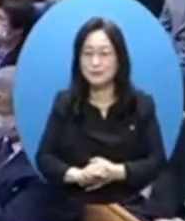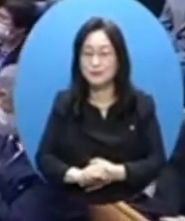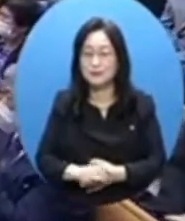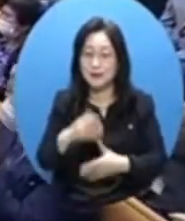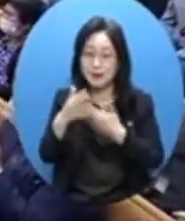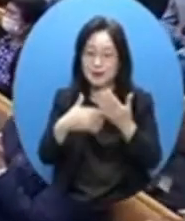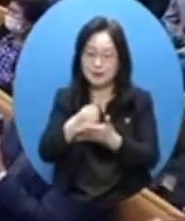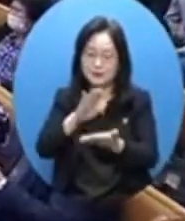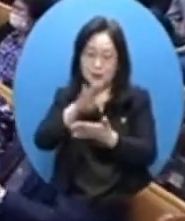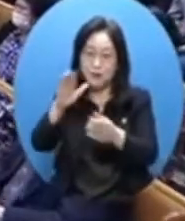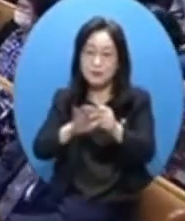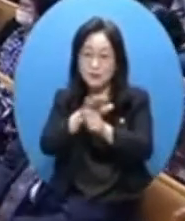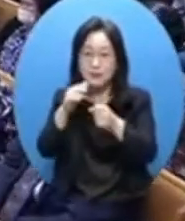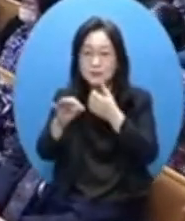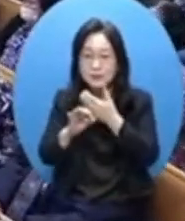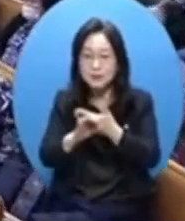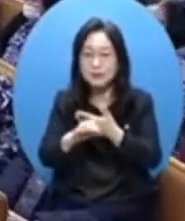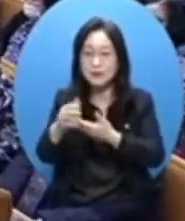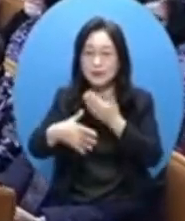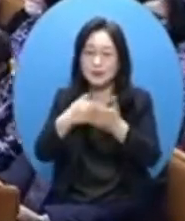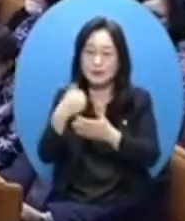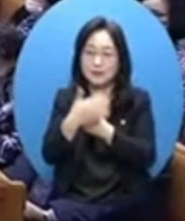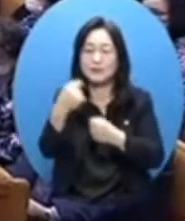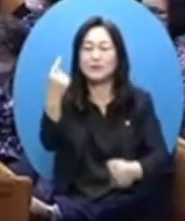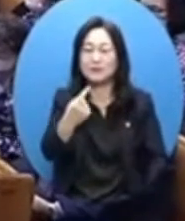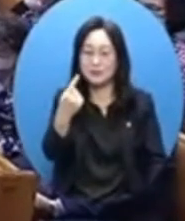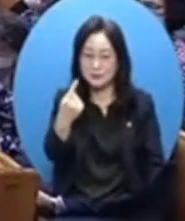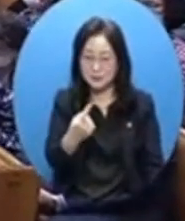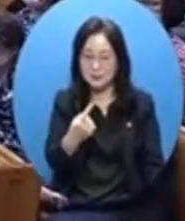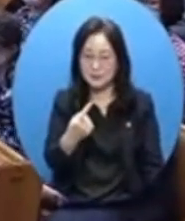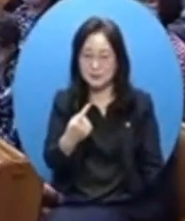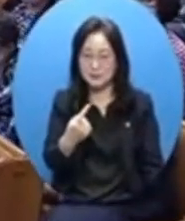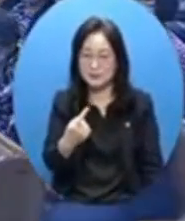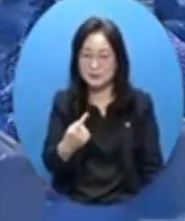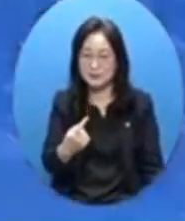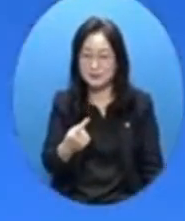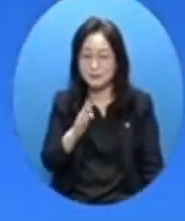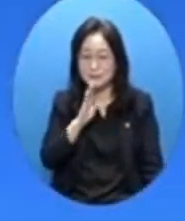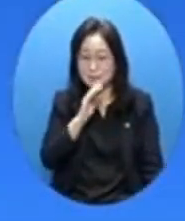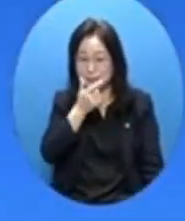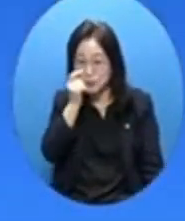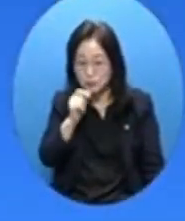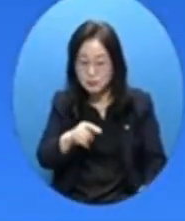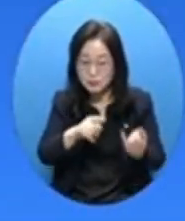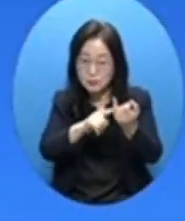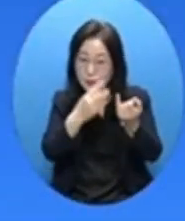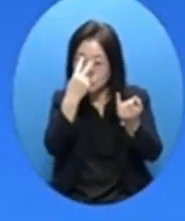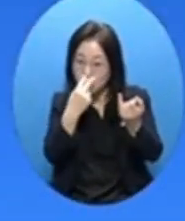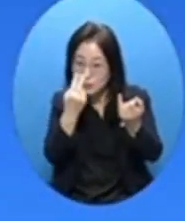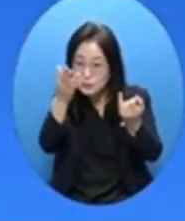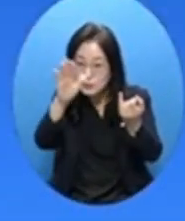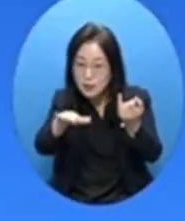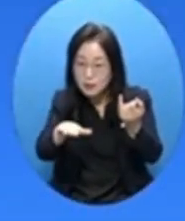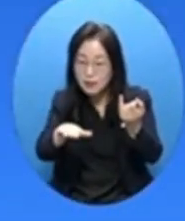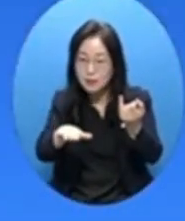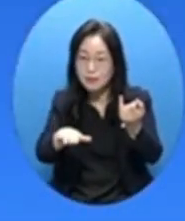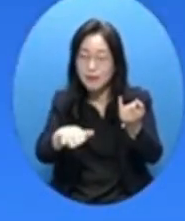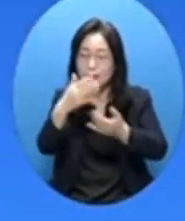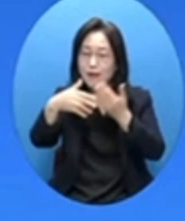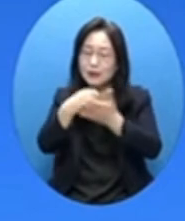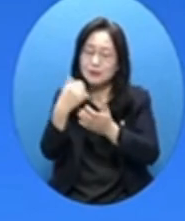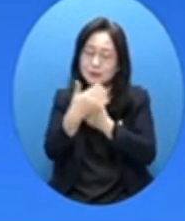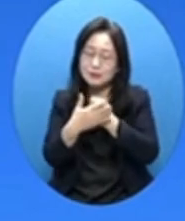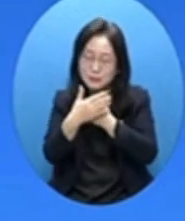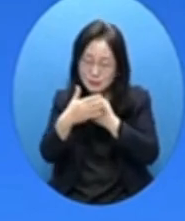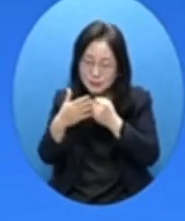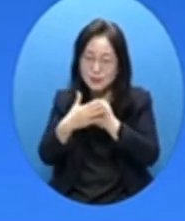하나님을 뜨겁게 사랑하면 하나님의 은혜가 임하는 것입니다 비록 앞을 보지 못하는 자로 이성에 태어나서도 하나님 은혜 가운데